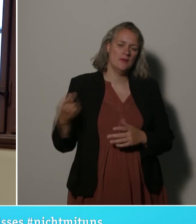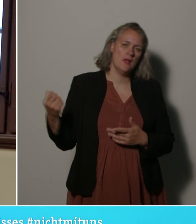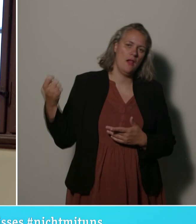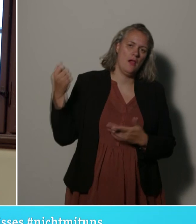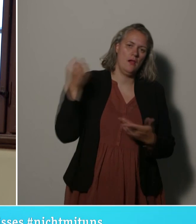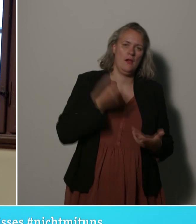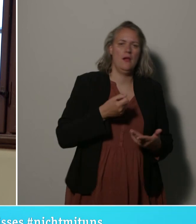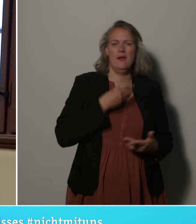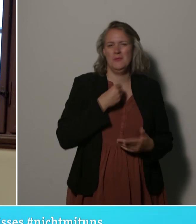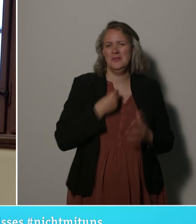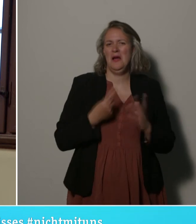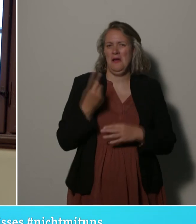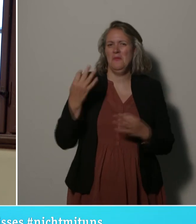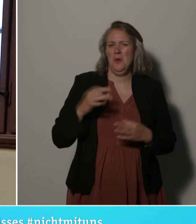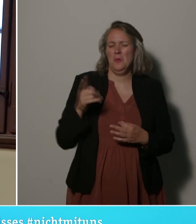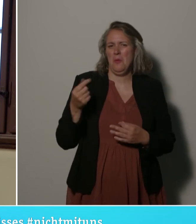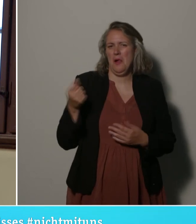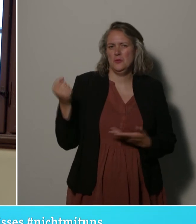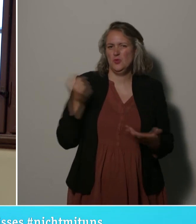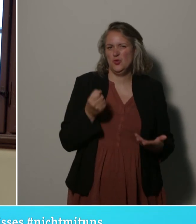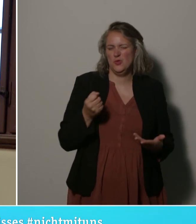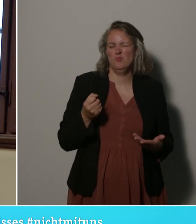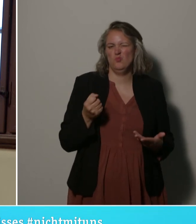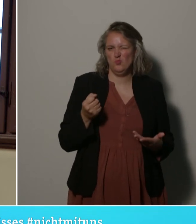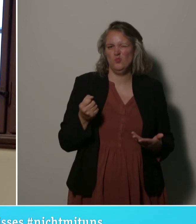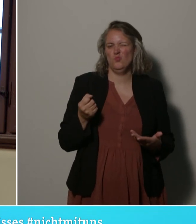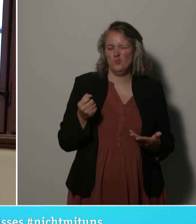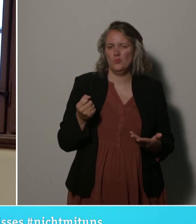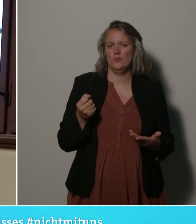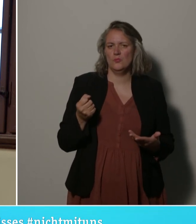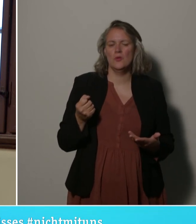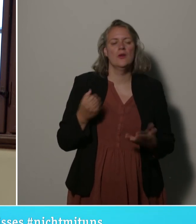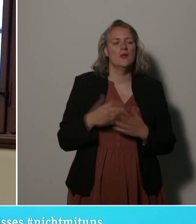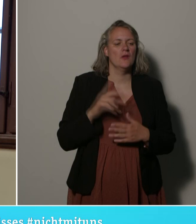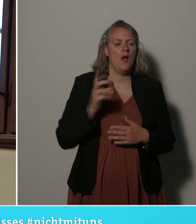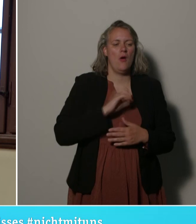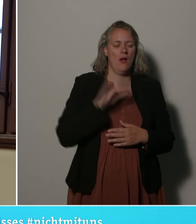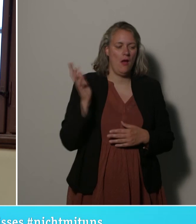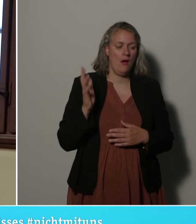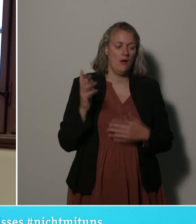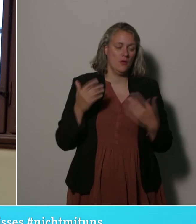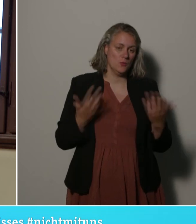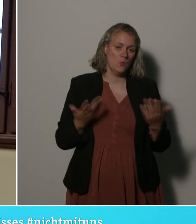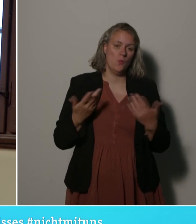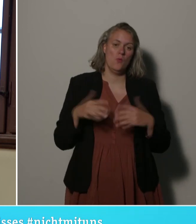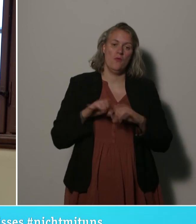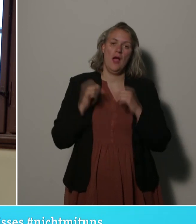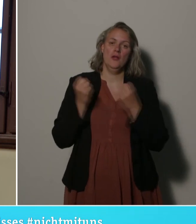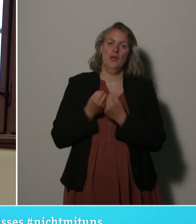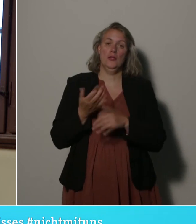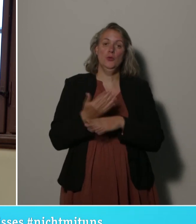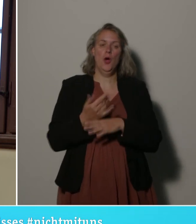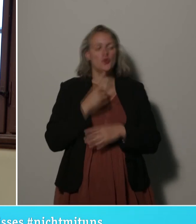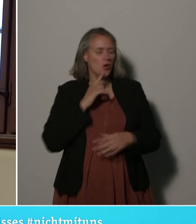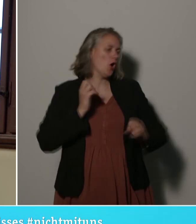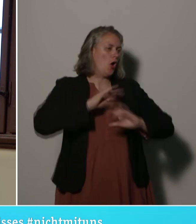Zuschussbedarf verbunden ist. Deswegen ist das auch nachvollziehbar, dass da der Freistaat hadert.